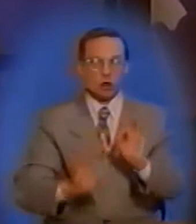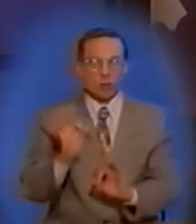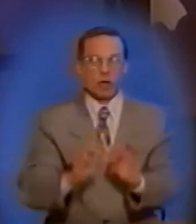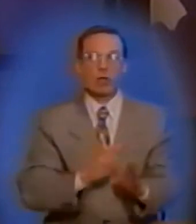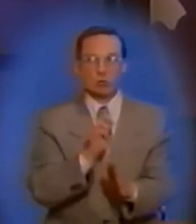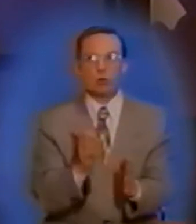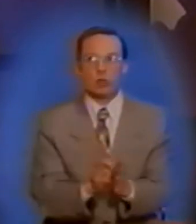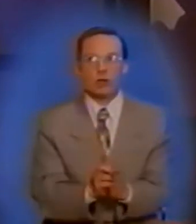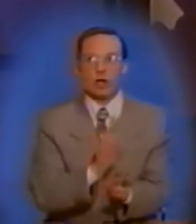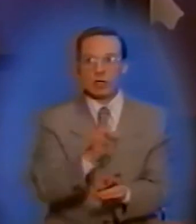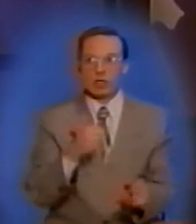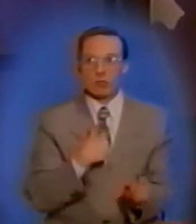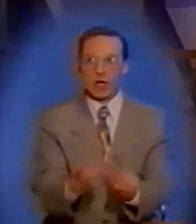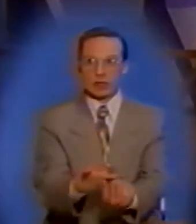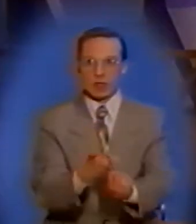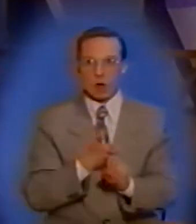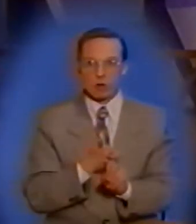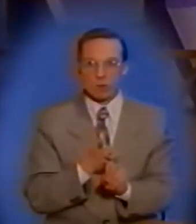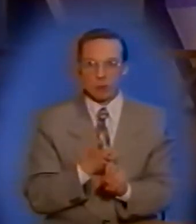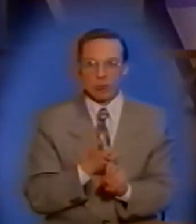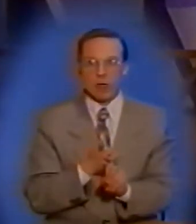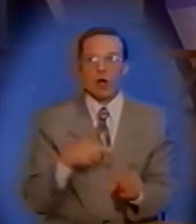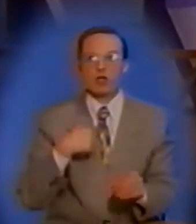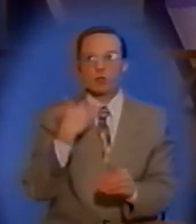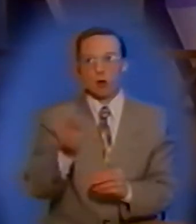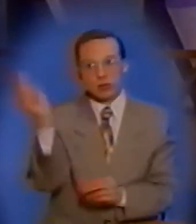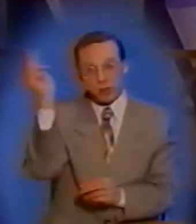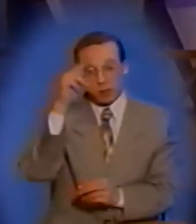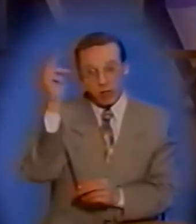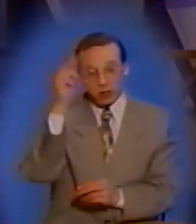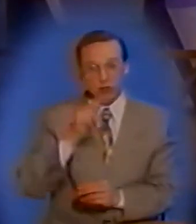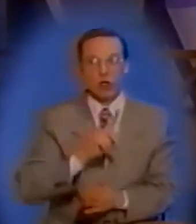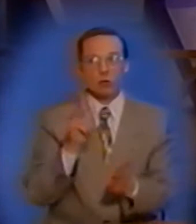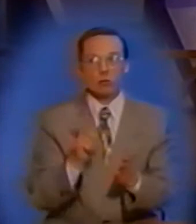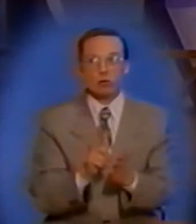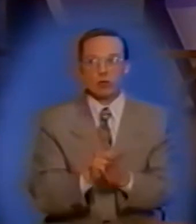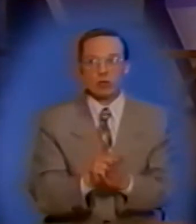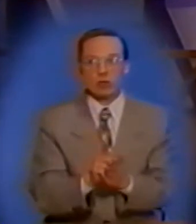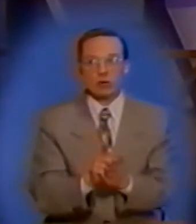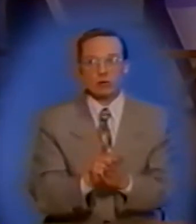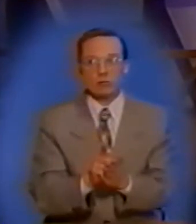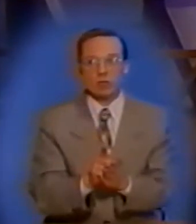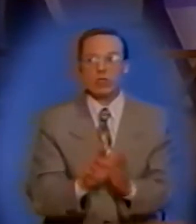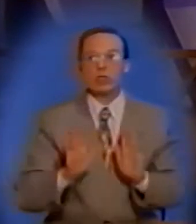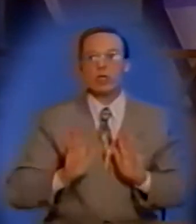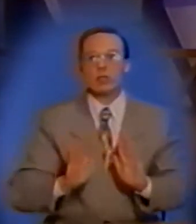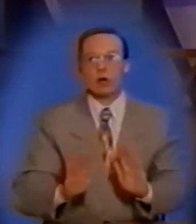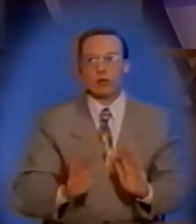būtent kas mane traukia. Aš po seminarijos būtent atėjęs.